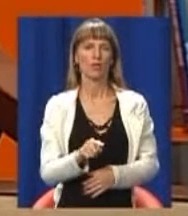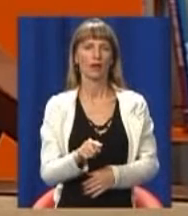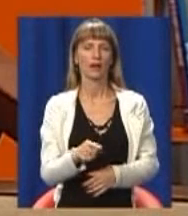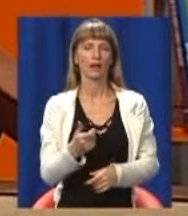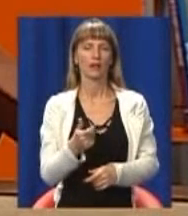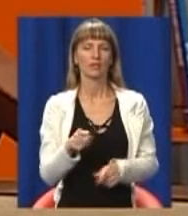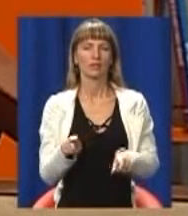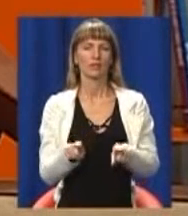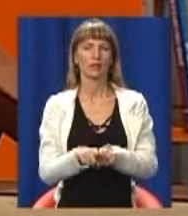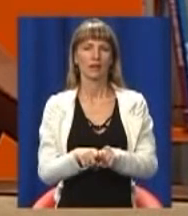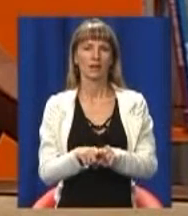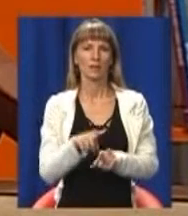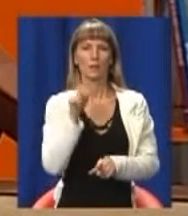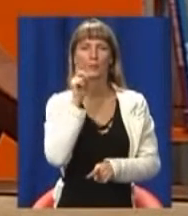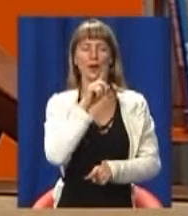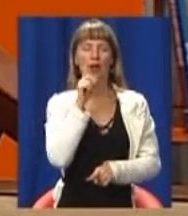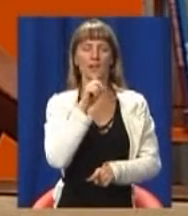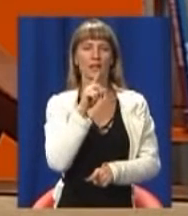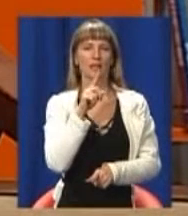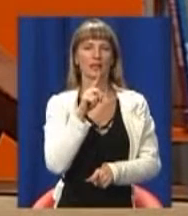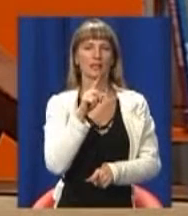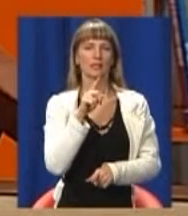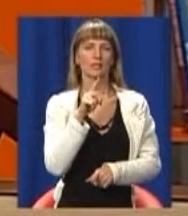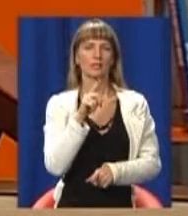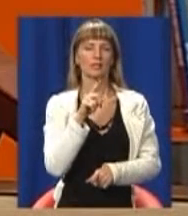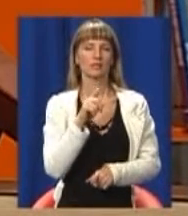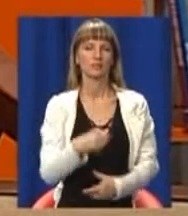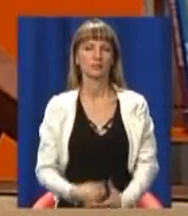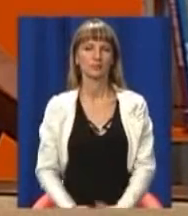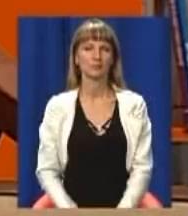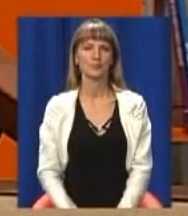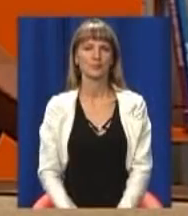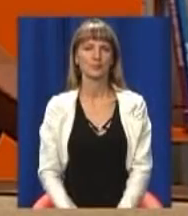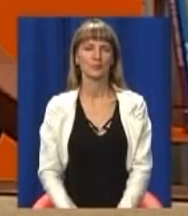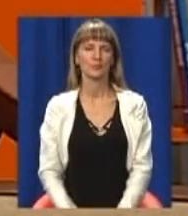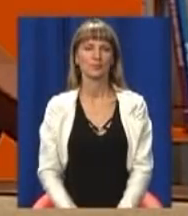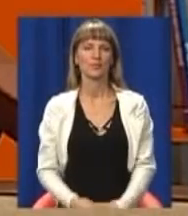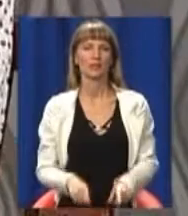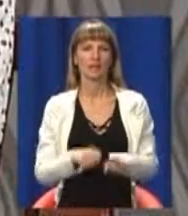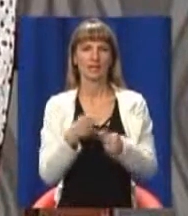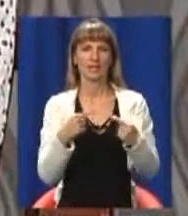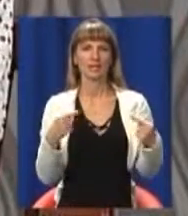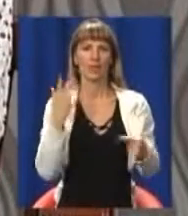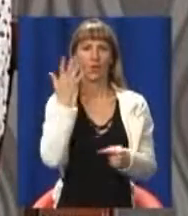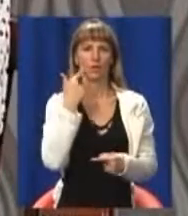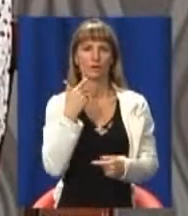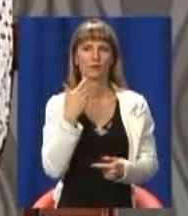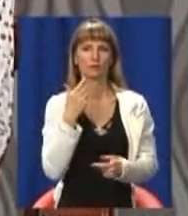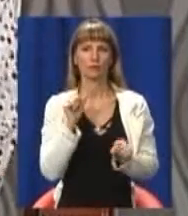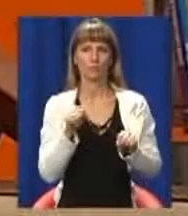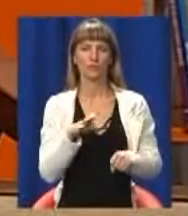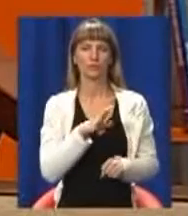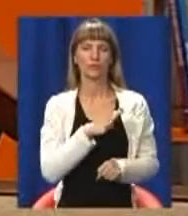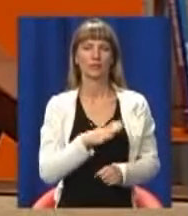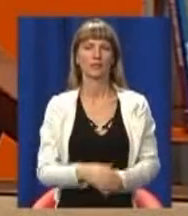така маленька, біленька, така. Вона різного кольору, здається, може бути.